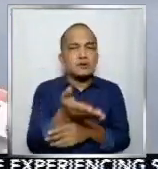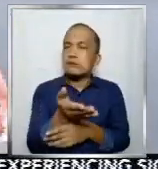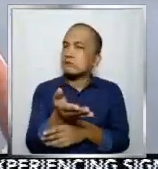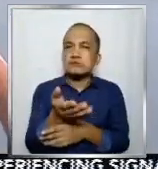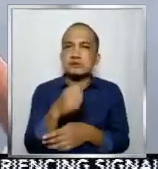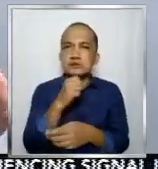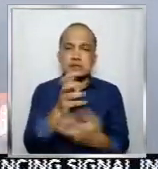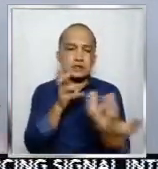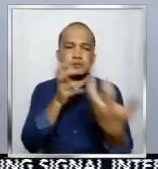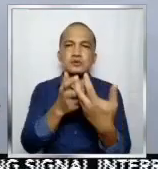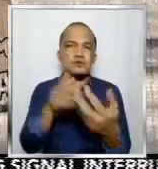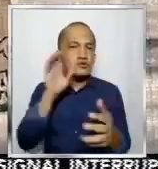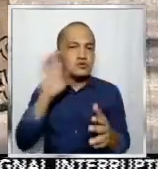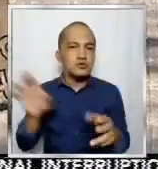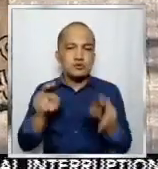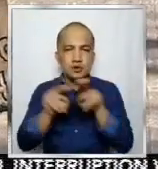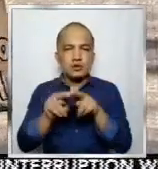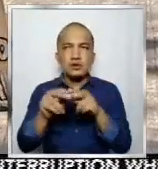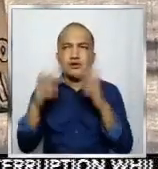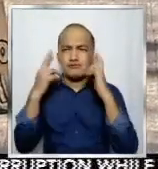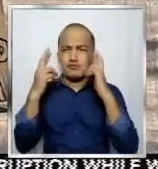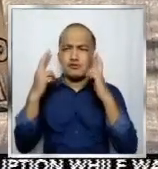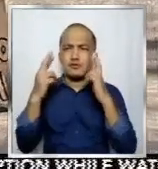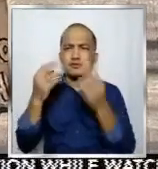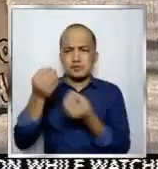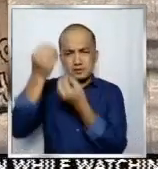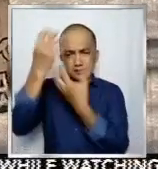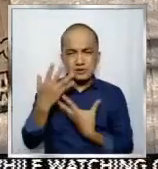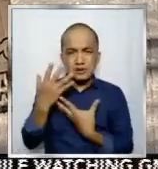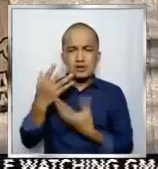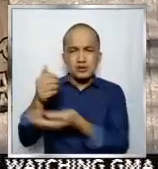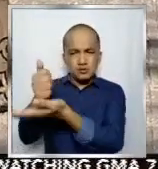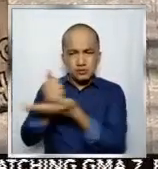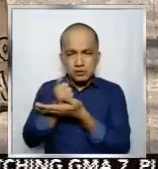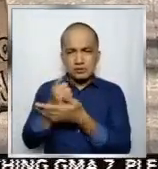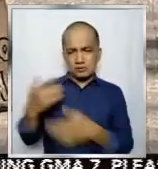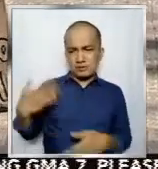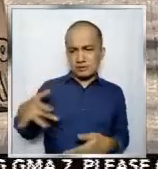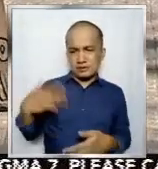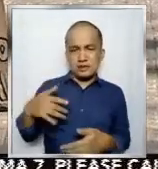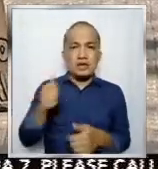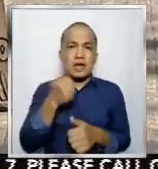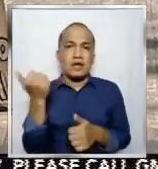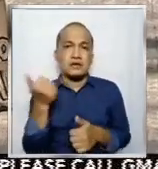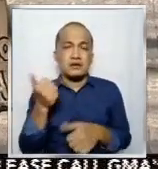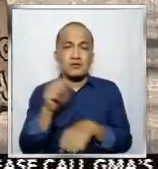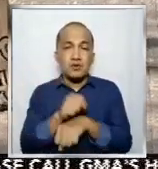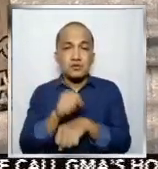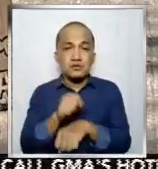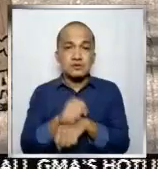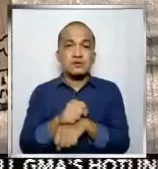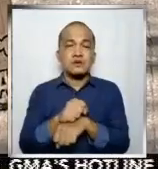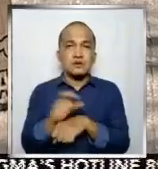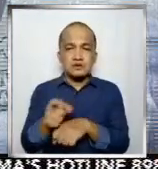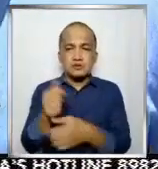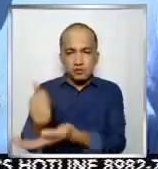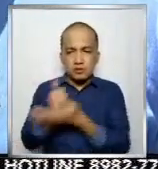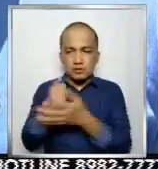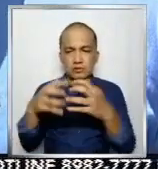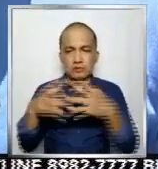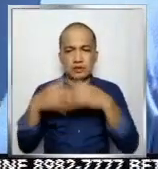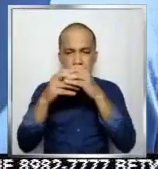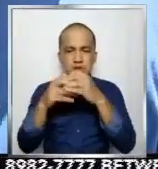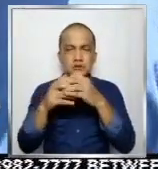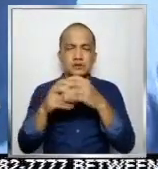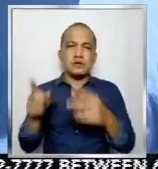sana raw mabigyang linaw na at tulungan silang makadiskarte sa ibang hanap buhay at tulungan ding mabangon muli ang kanilang dignidad.